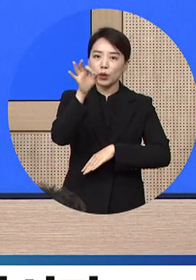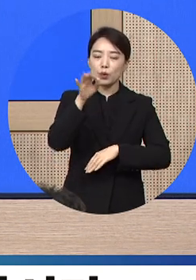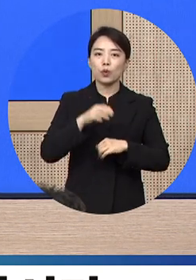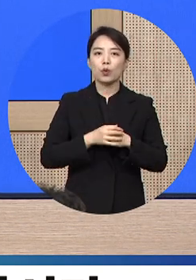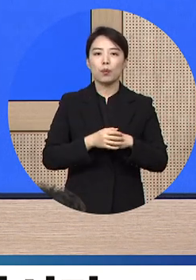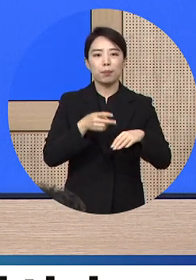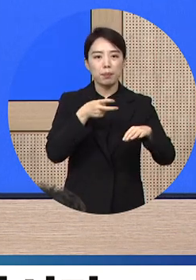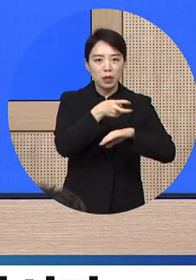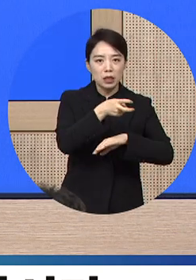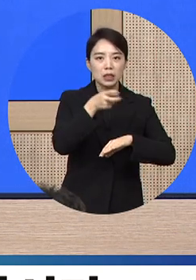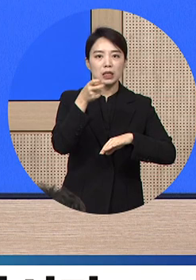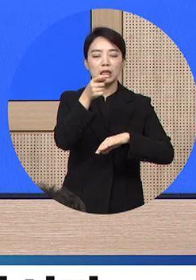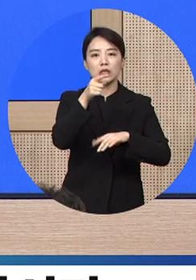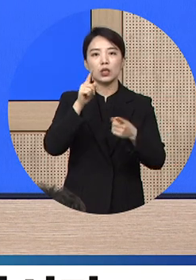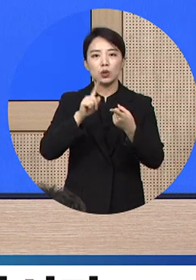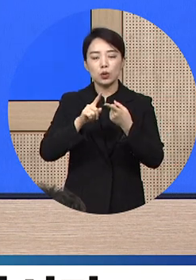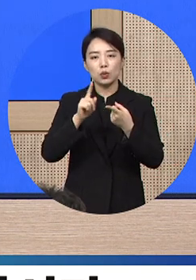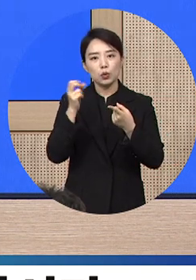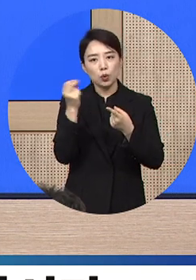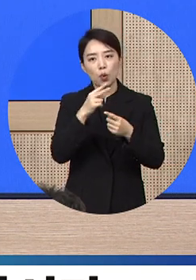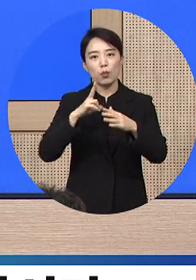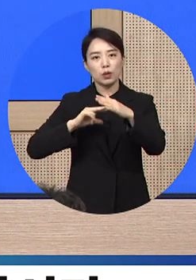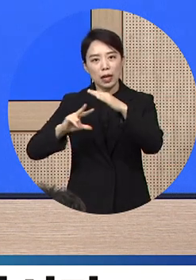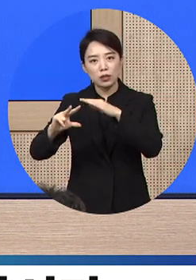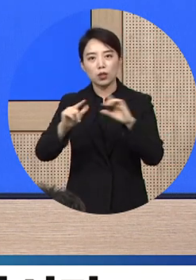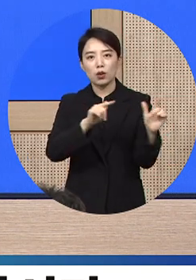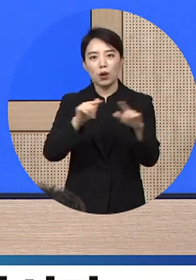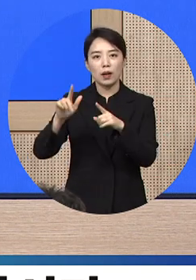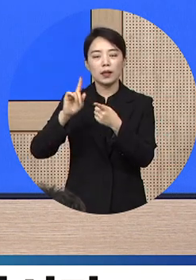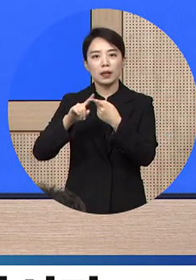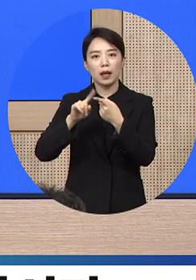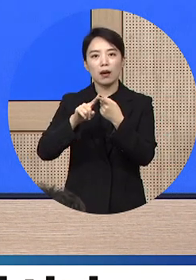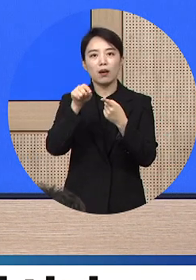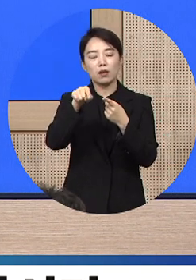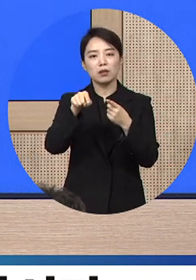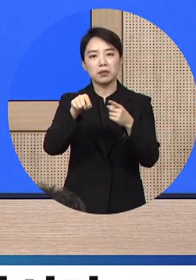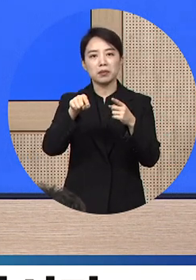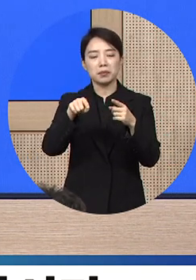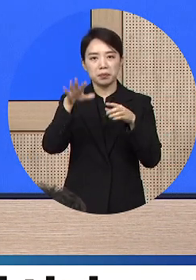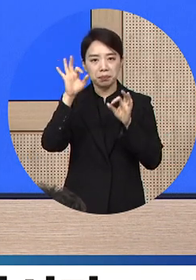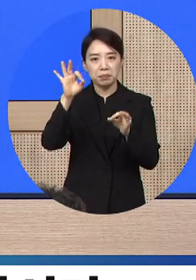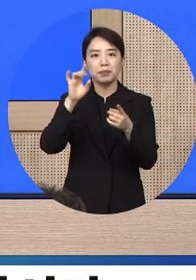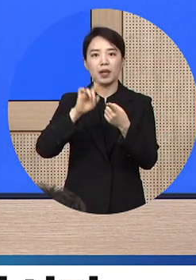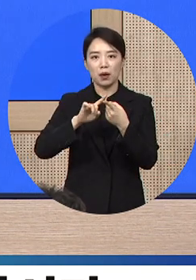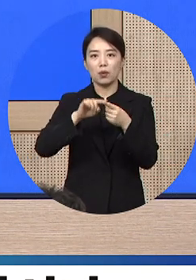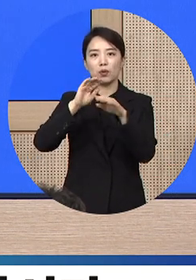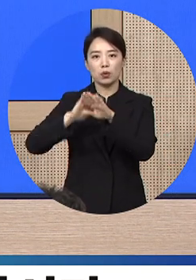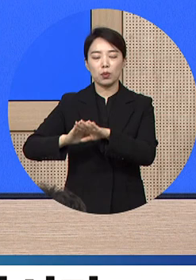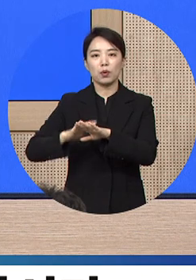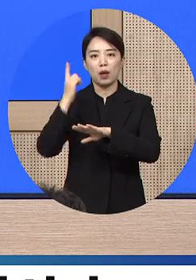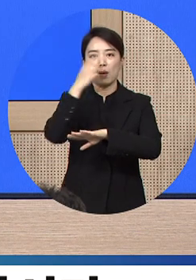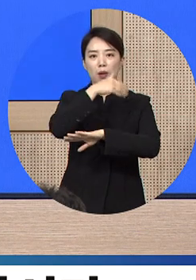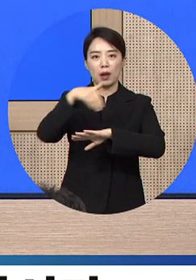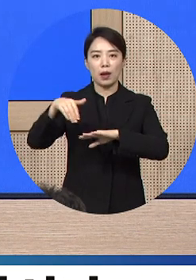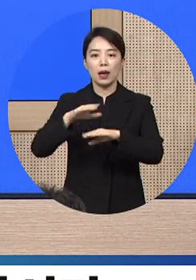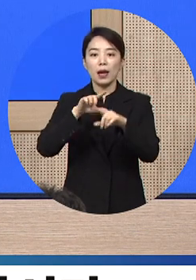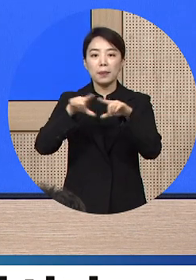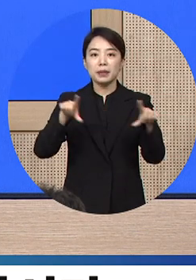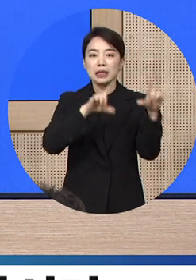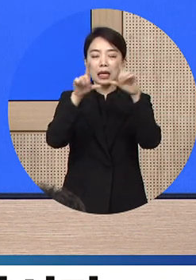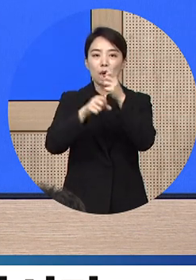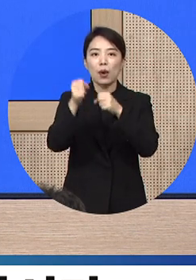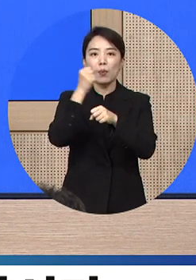버스요금 포함해서 동결을 결정을 했습니다. 이런 식으로 민생 회복을 위해서 많은 정책을 이미 펴고 있습니다.